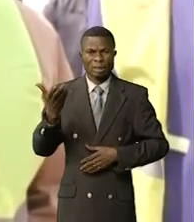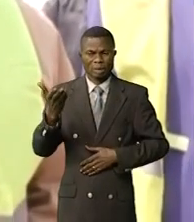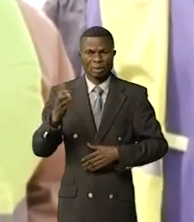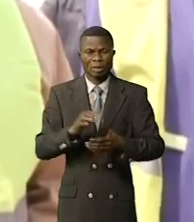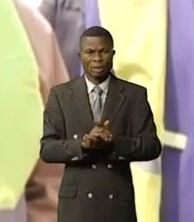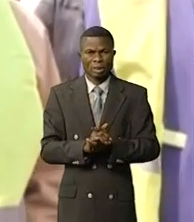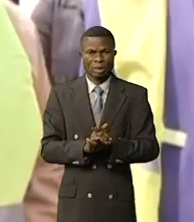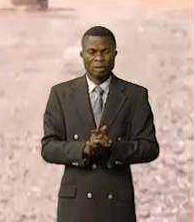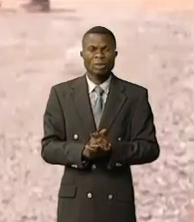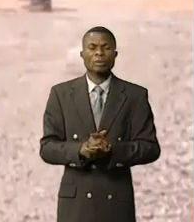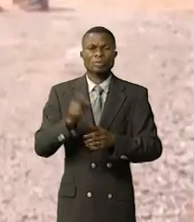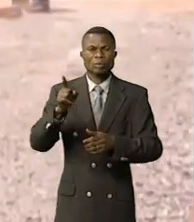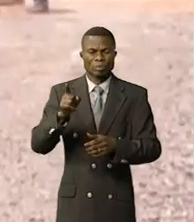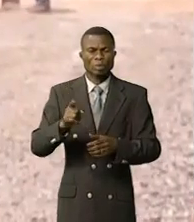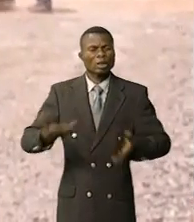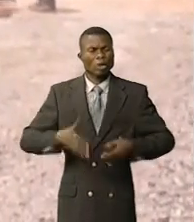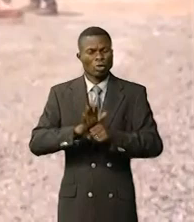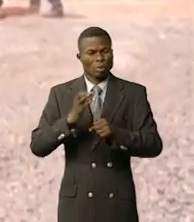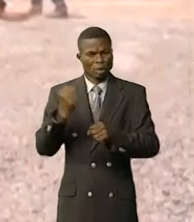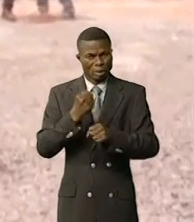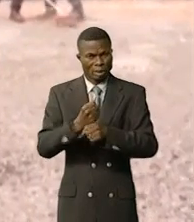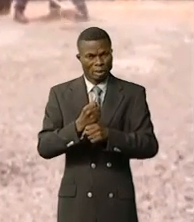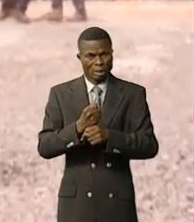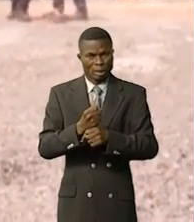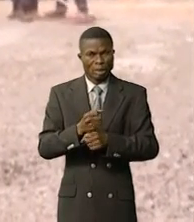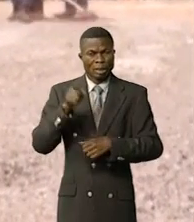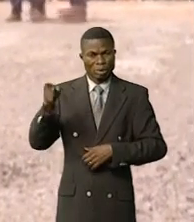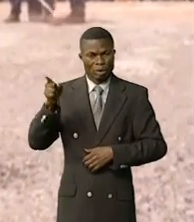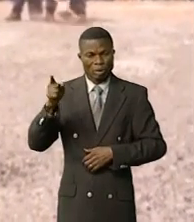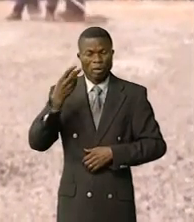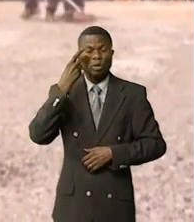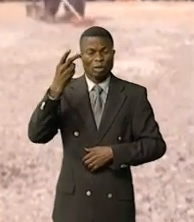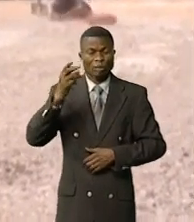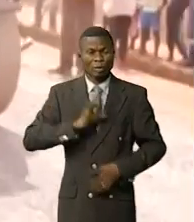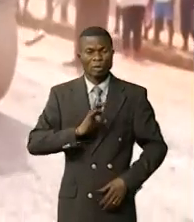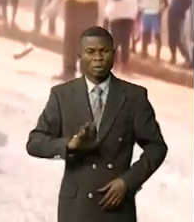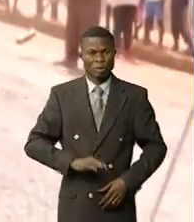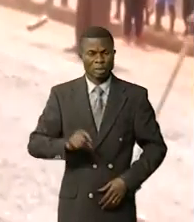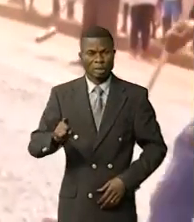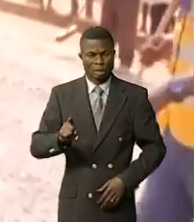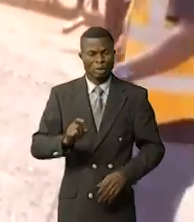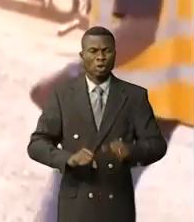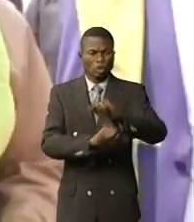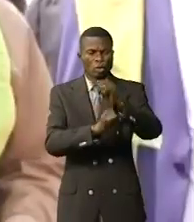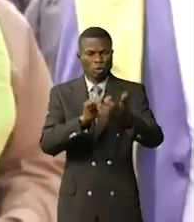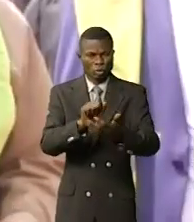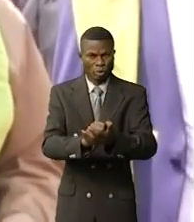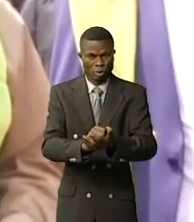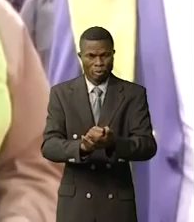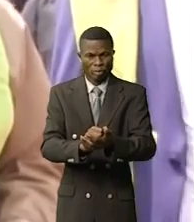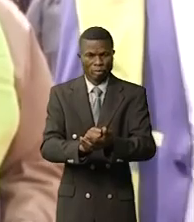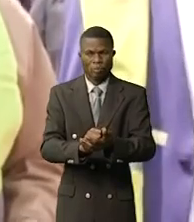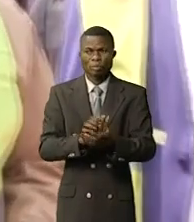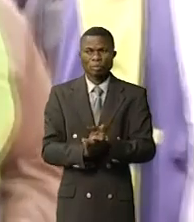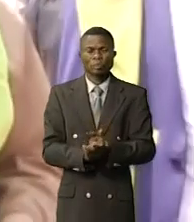au Lualaba, Paulin Kalao, a salué cette action qui aligne Fungurume dans la vision du chef de l'État, Félix-Antoine Tshisekedi Tshilombo. Il y a de quoi